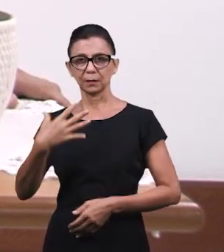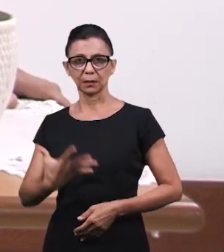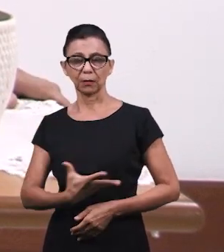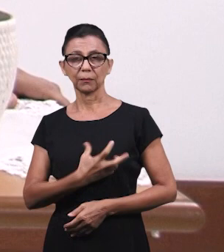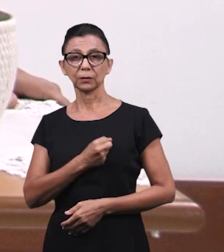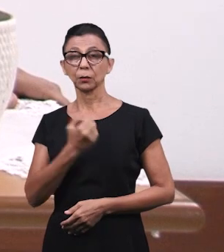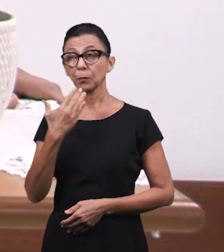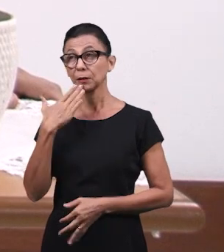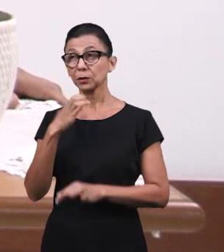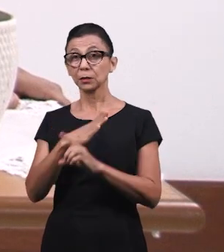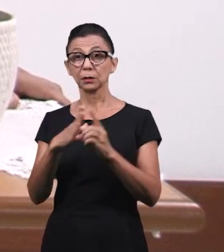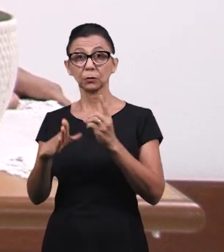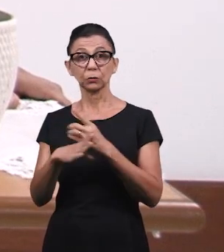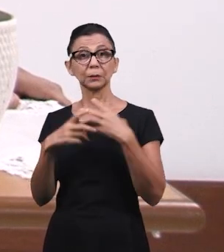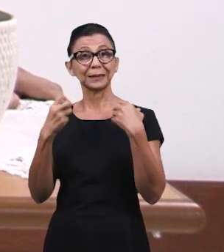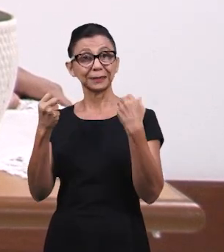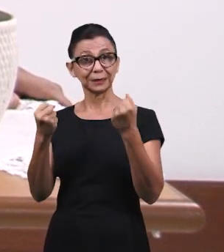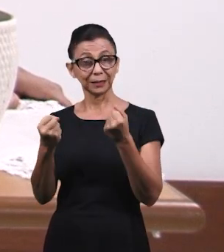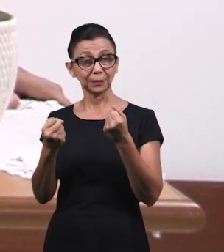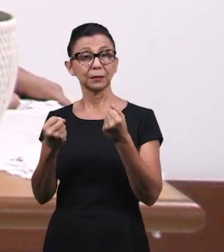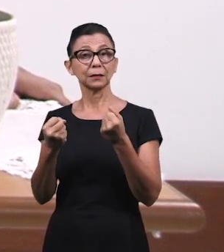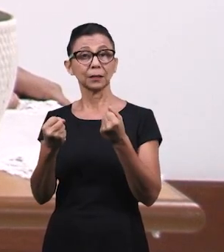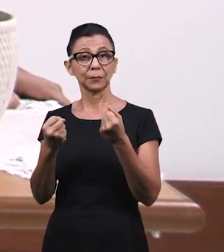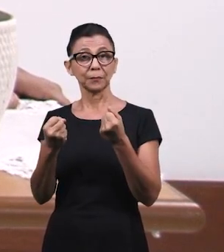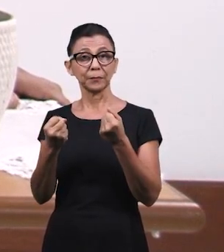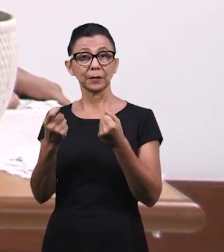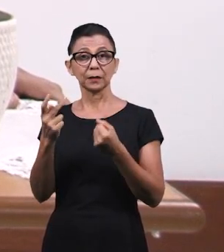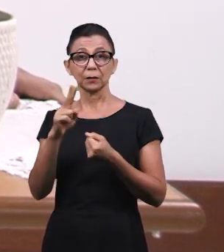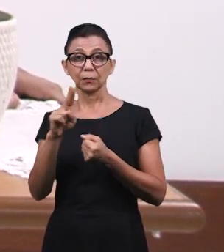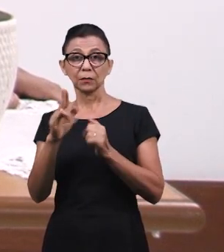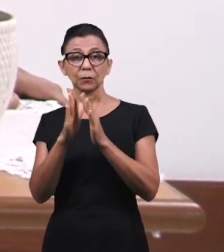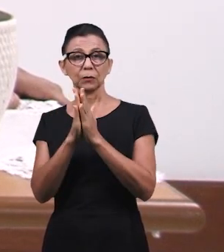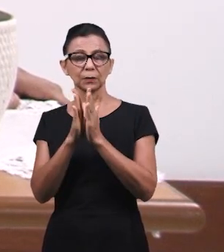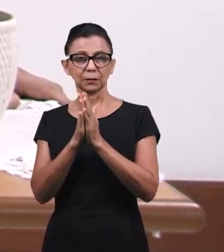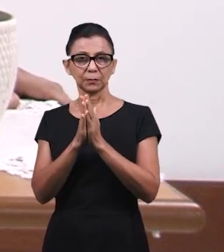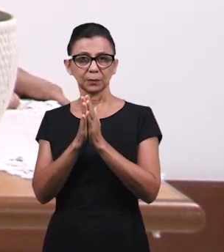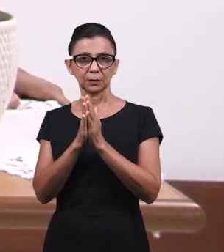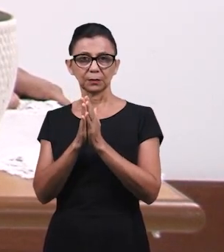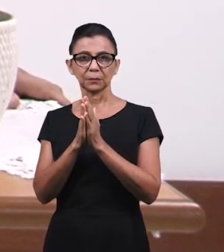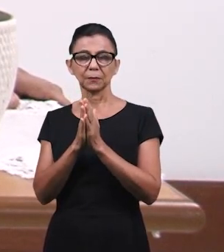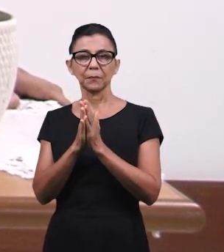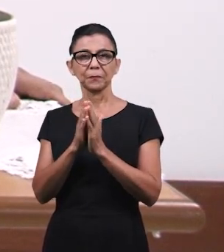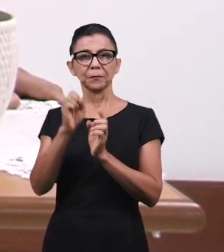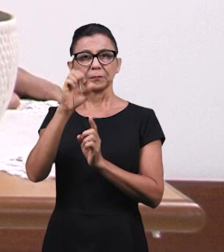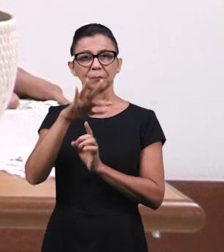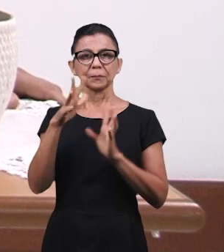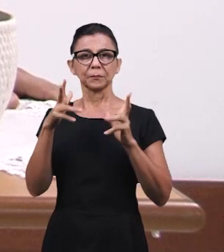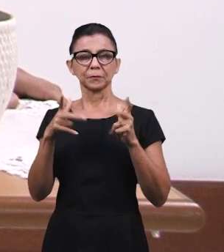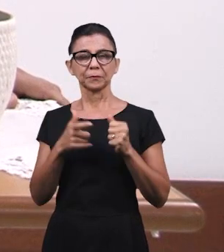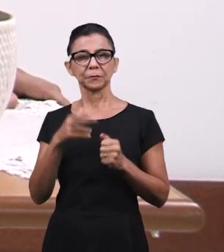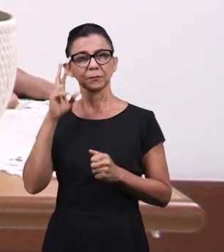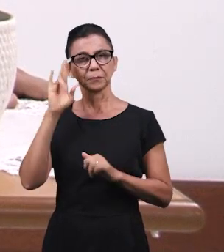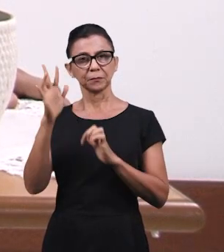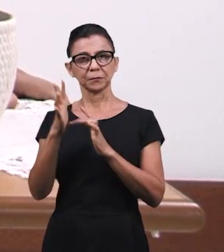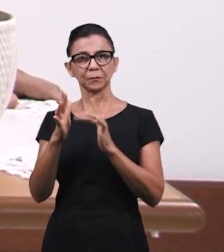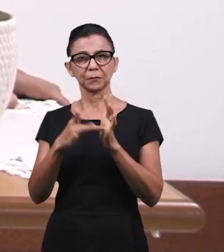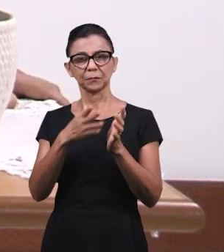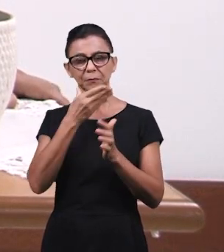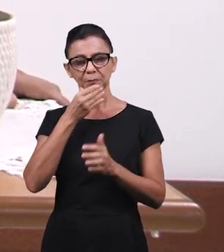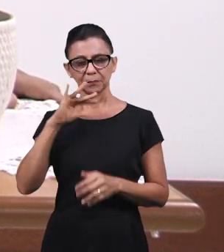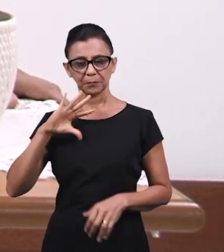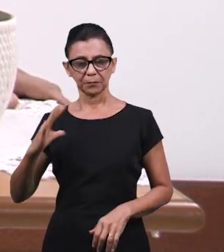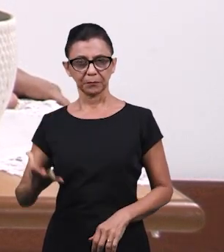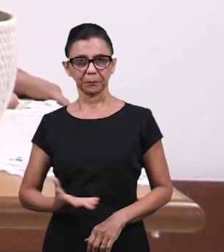мы просим Тебя, Господь, прими это богослужение во имя Твое. Во имя Твое мы молимся. Чудная благодать нашего Господа